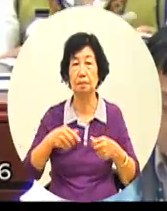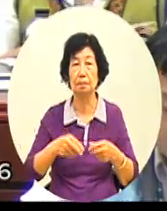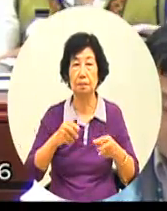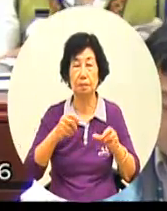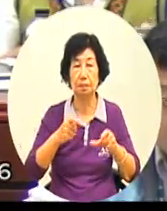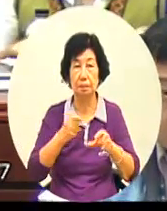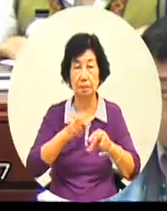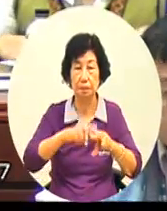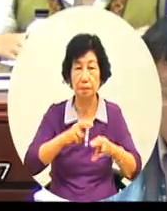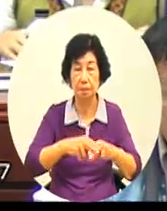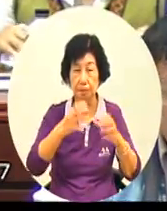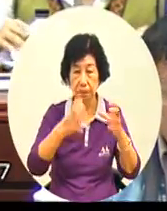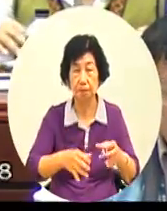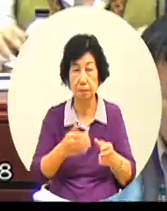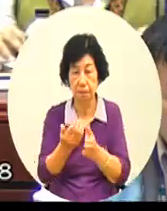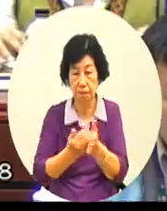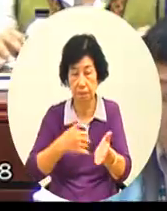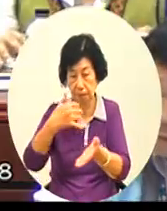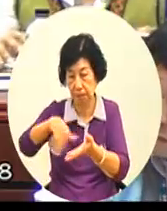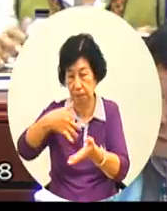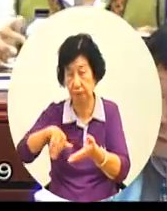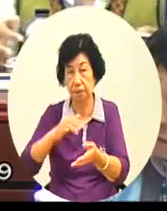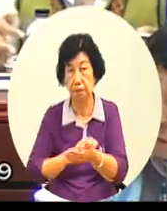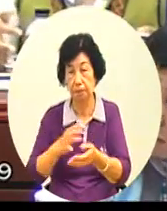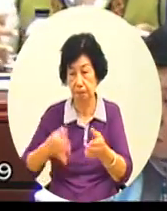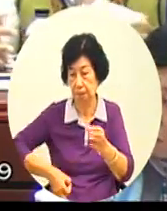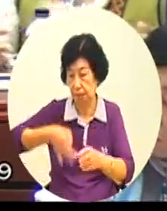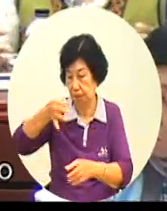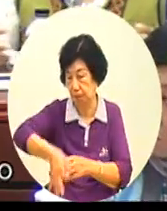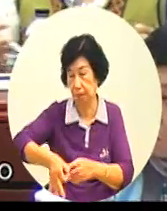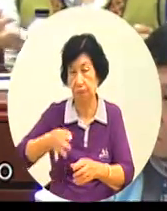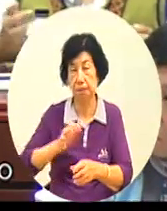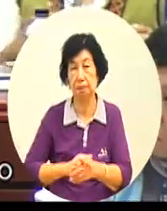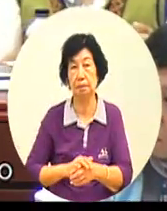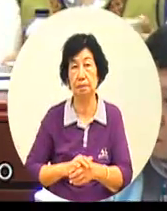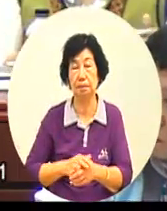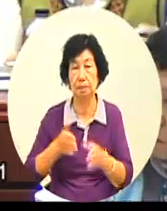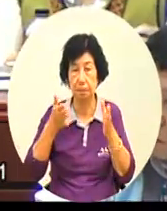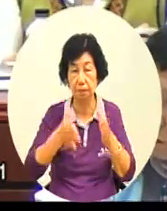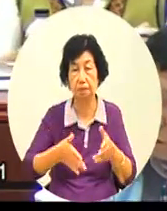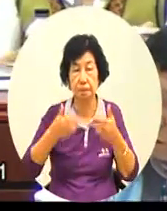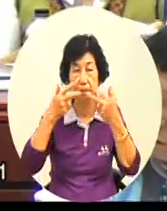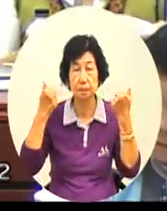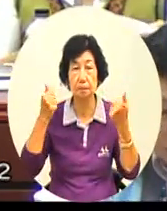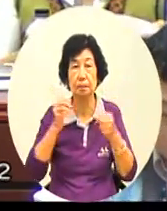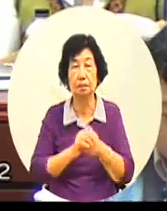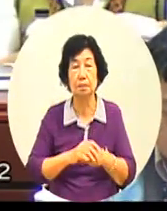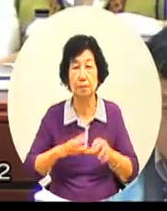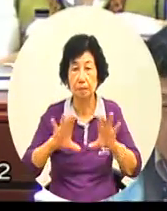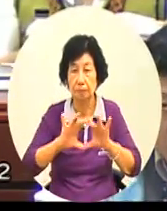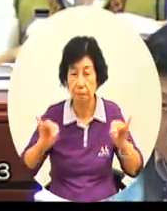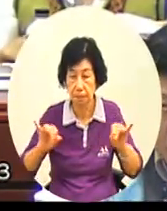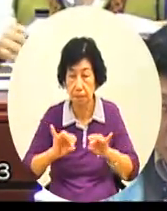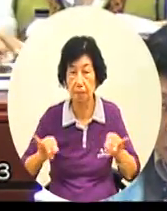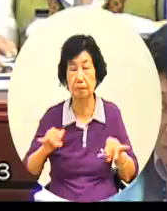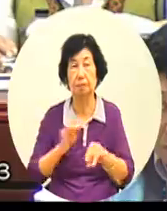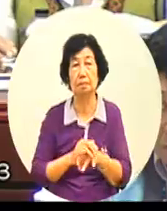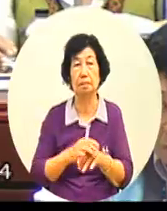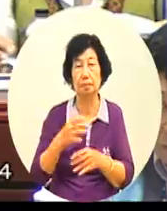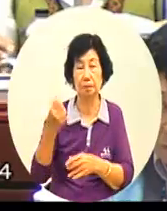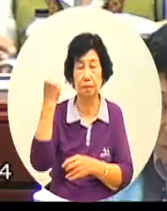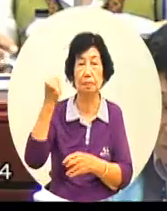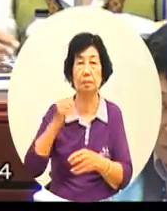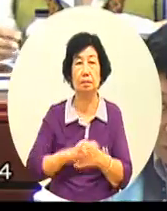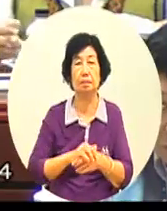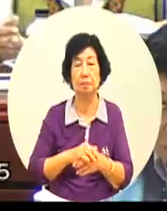公共建设预算的投注、资源的投注，包括对原住民土地的权利以及产业的发展，包括